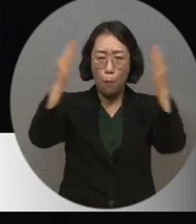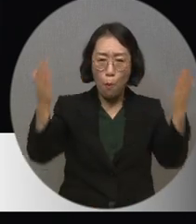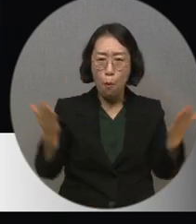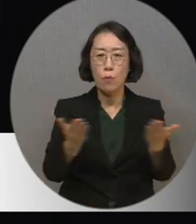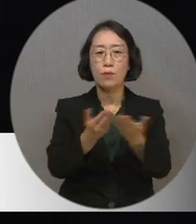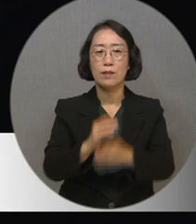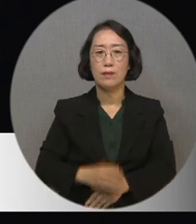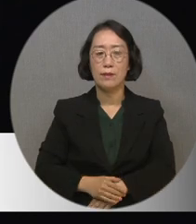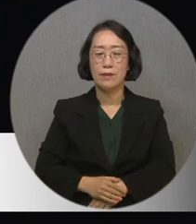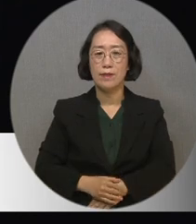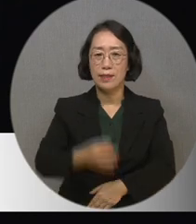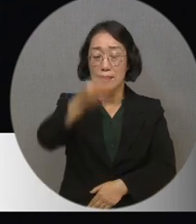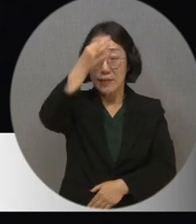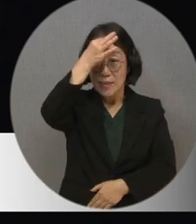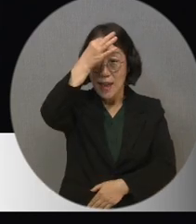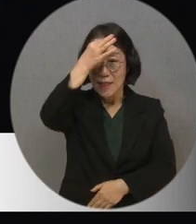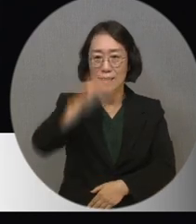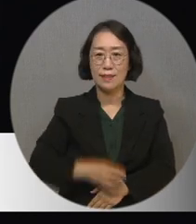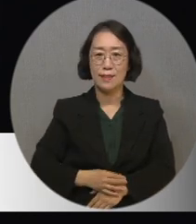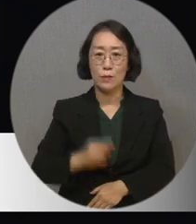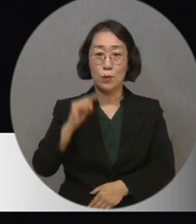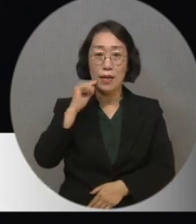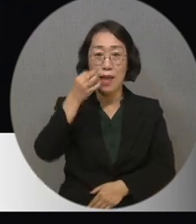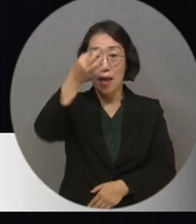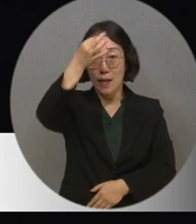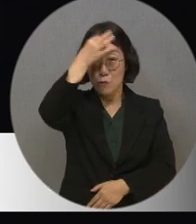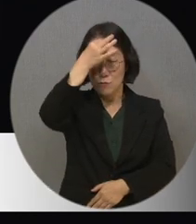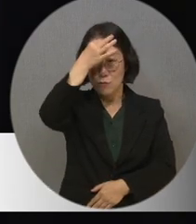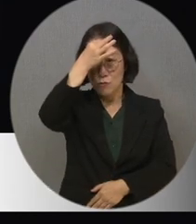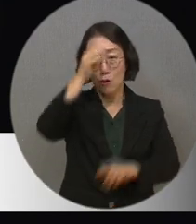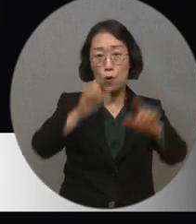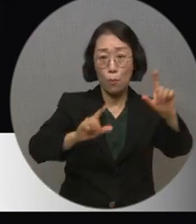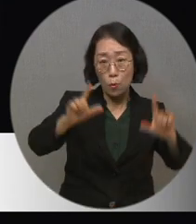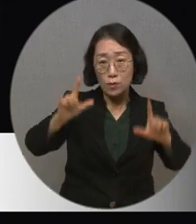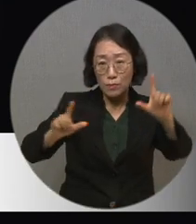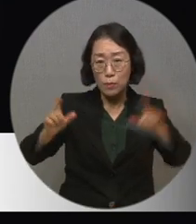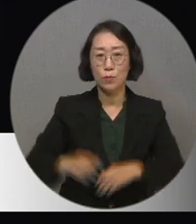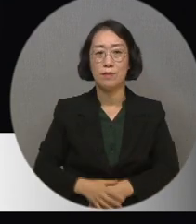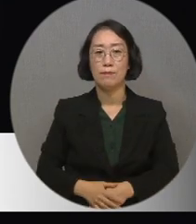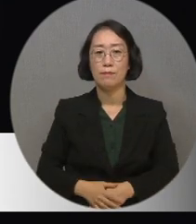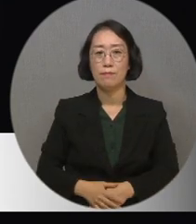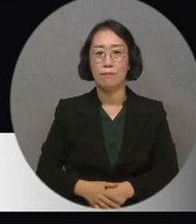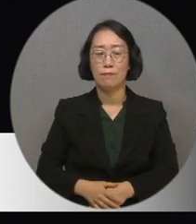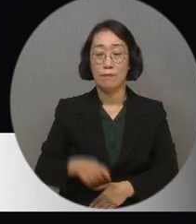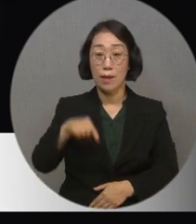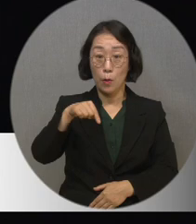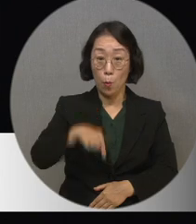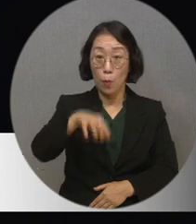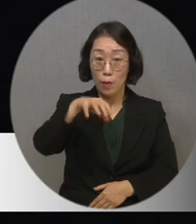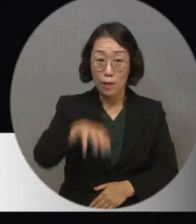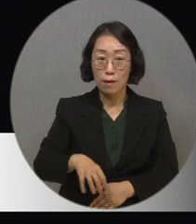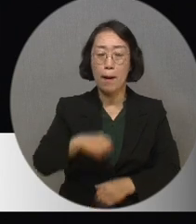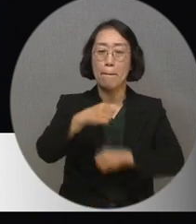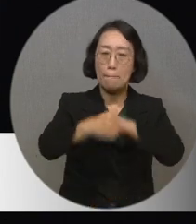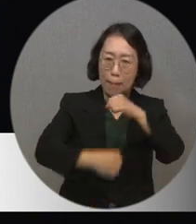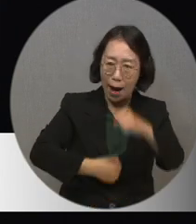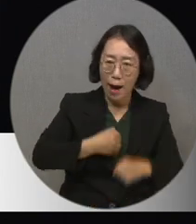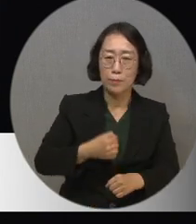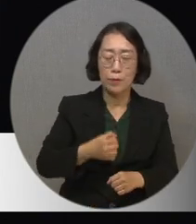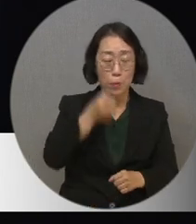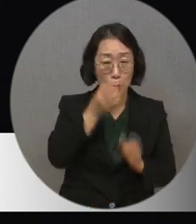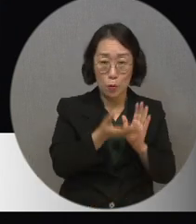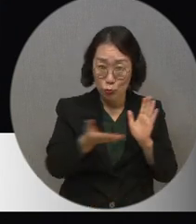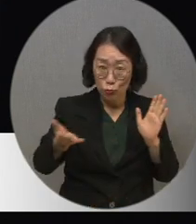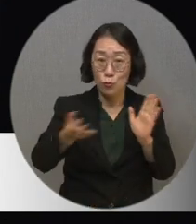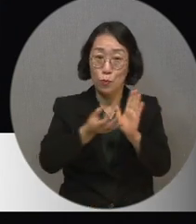어떤 감각적인 재능, 그런 예술 형태, 뭐 이런 것들이 여기서 마음껏